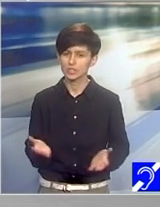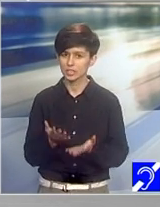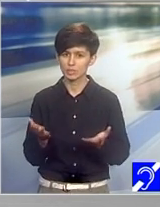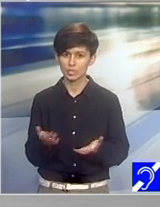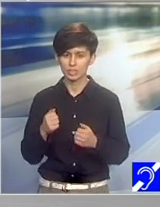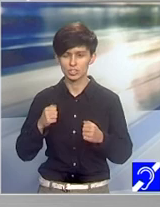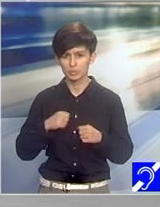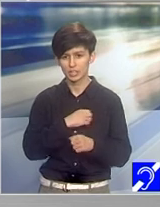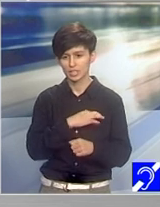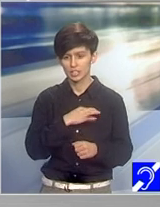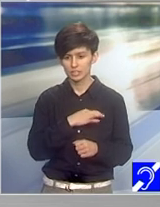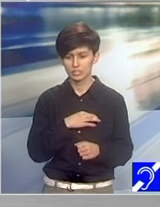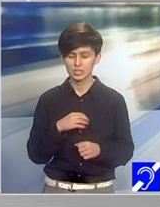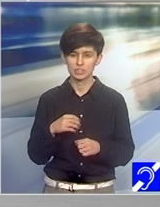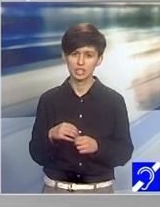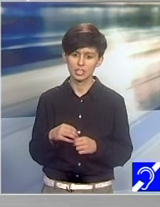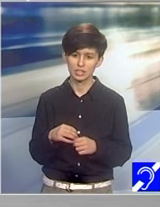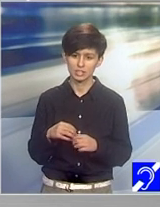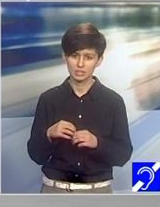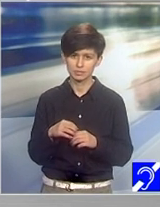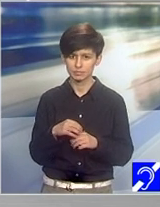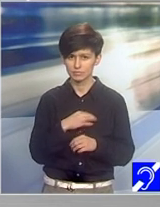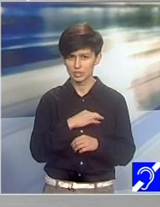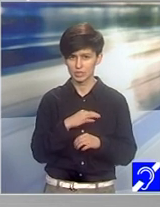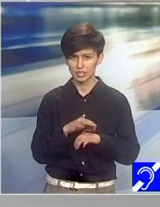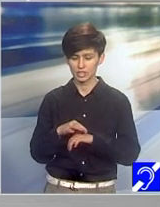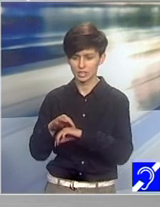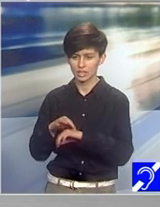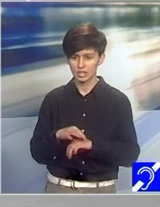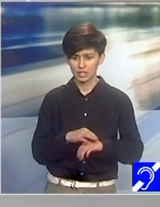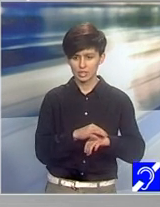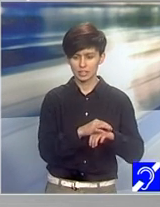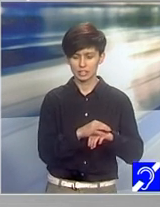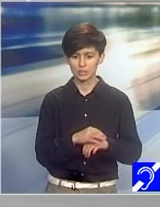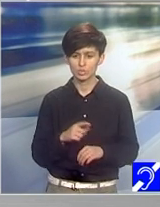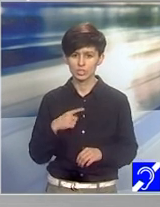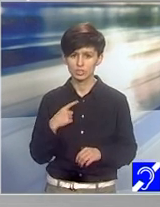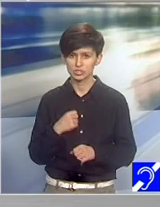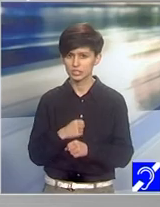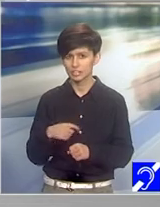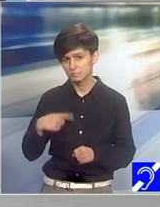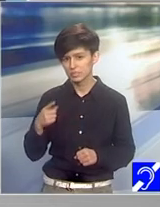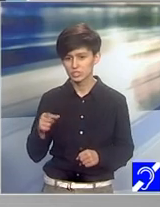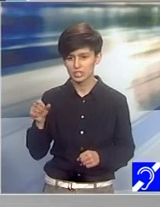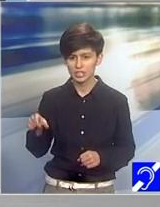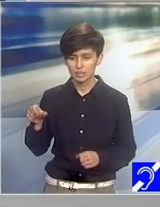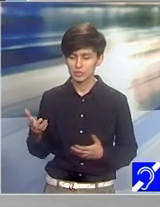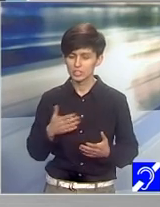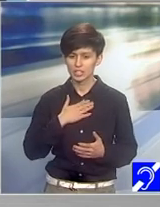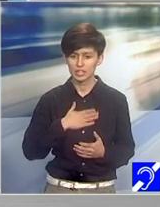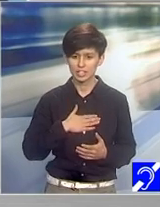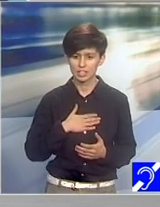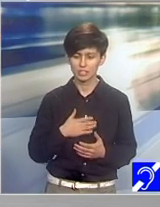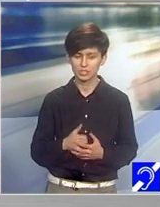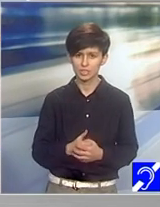provocat studenți de la Facultatea de Arhitectură și nu numai, sunt și alții foarte... Și să toată înțeleg care dorești, mai precis. Să pună